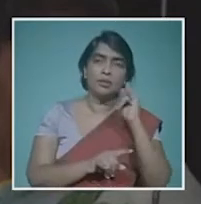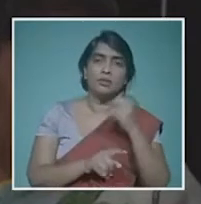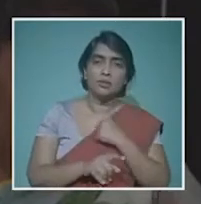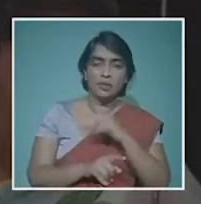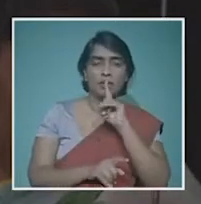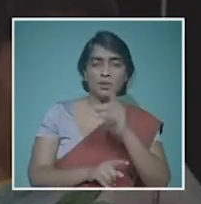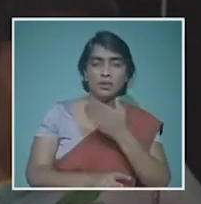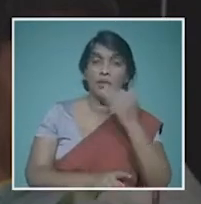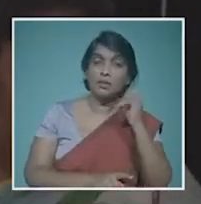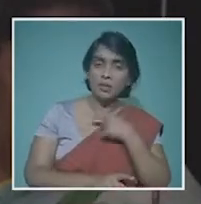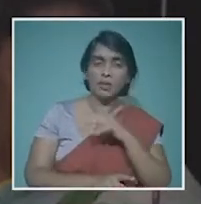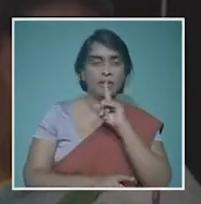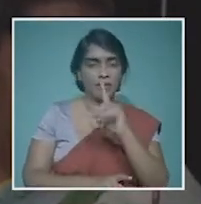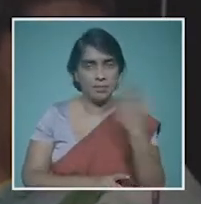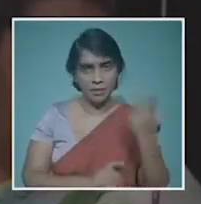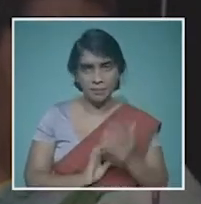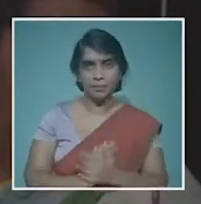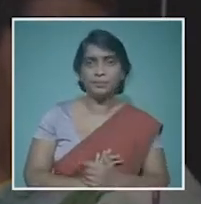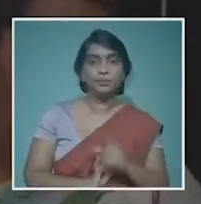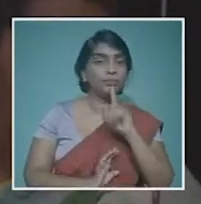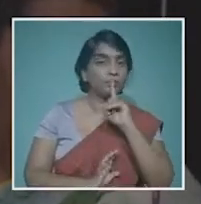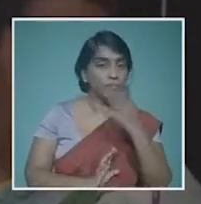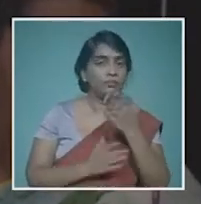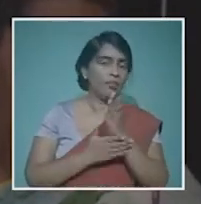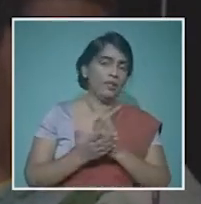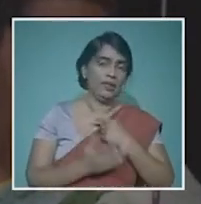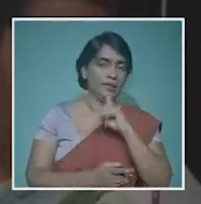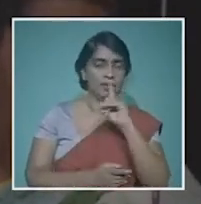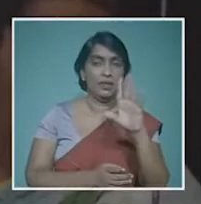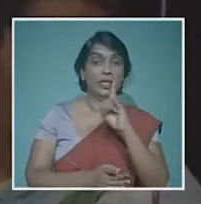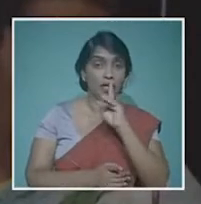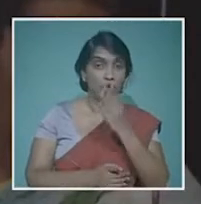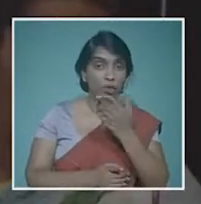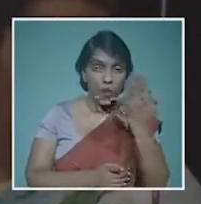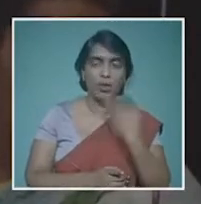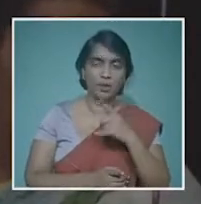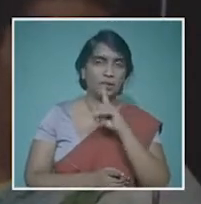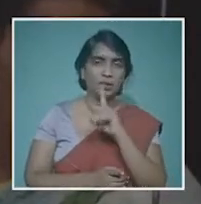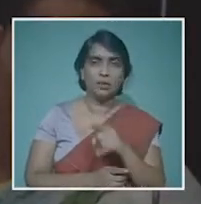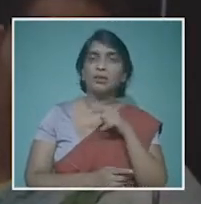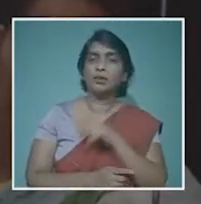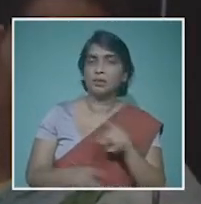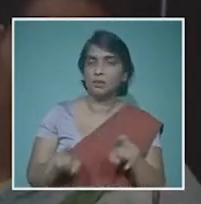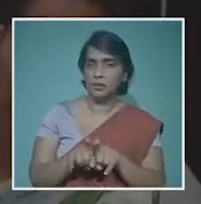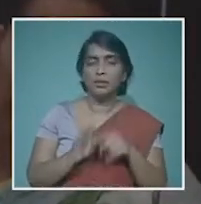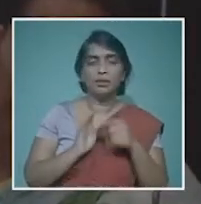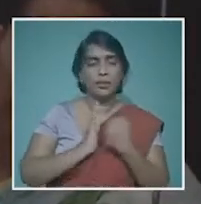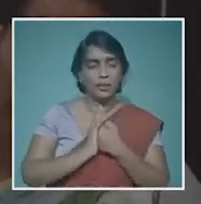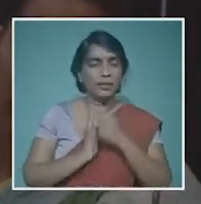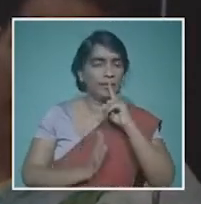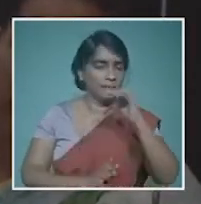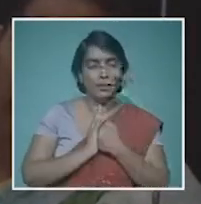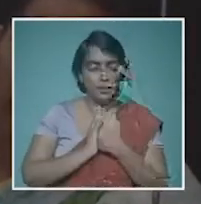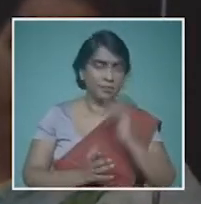කියන්න පුළුවන්. සමහර ඒවා මට කියන්න බෑ. කියන්න බැරි කොටස් කියන්නේ නැහැ. කියන්න පුළුවන් කොටස් කියන්නම්. ඒ නිසා ගරු